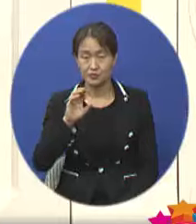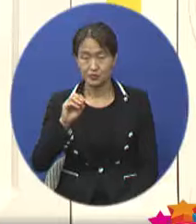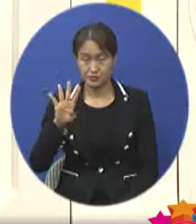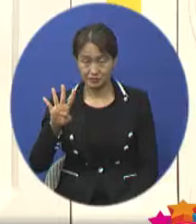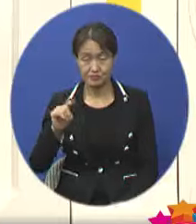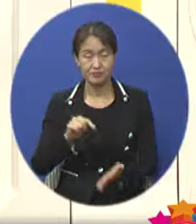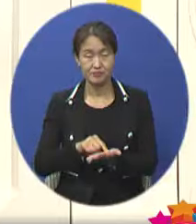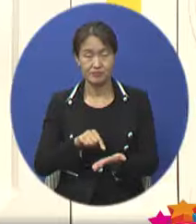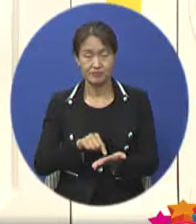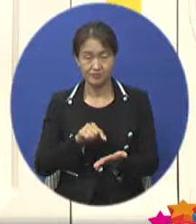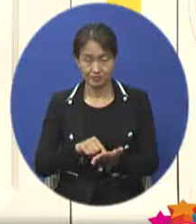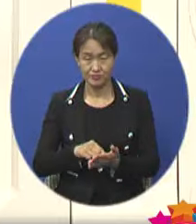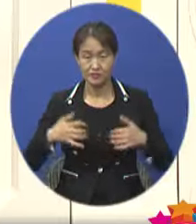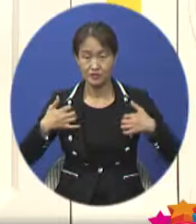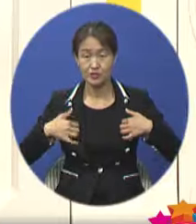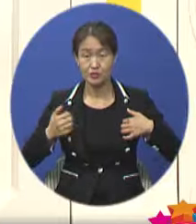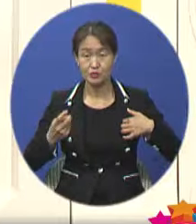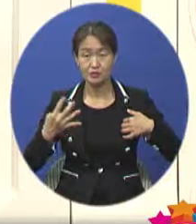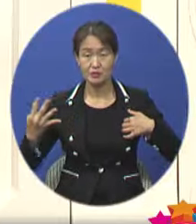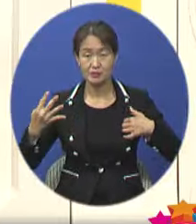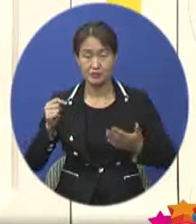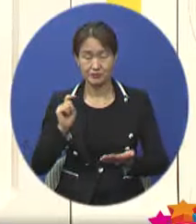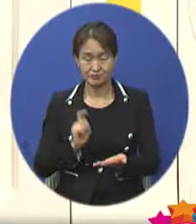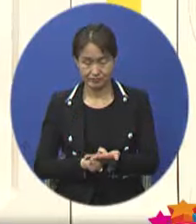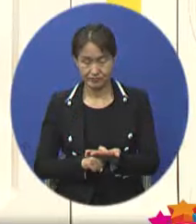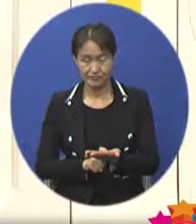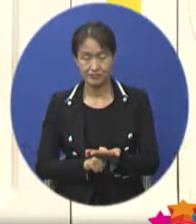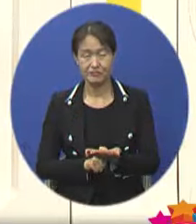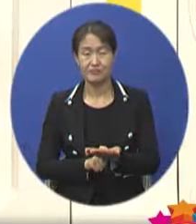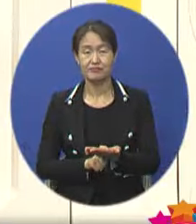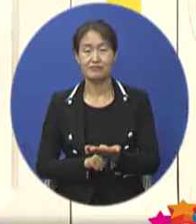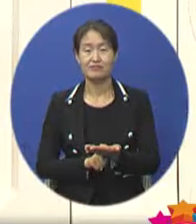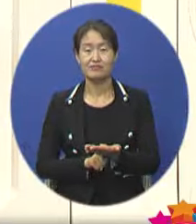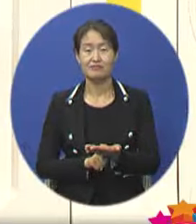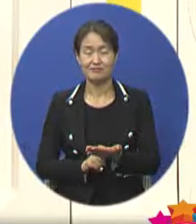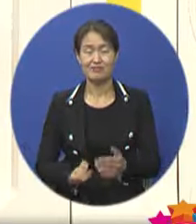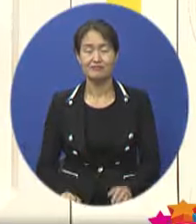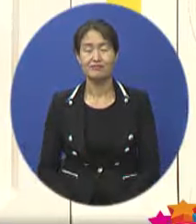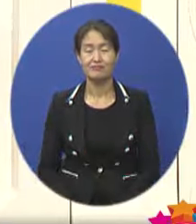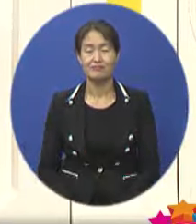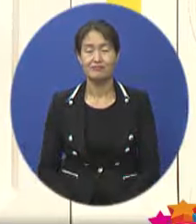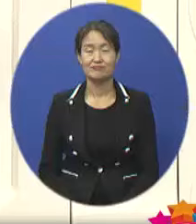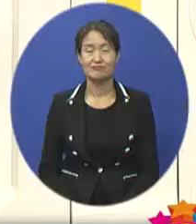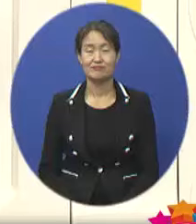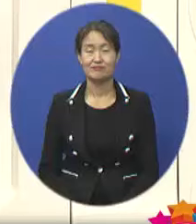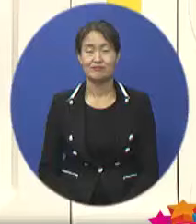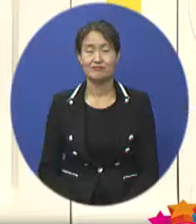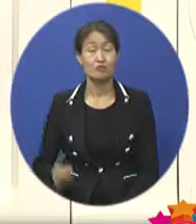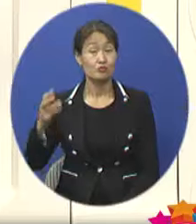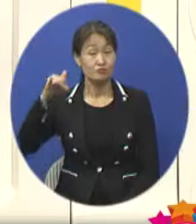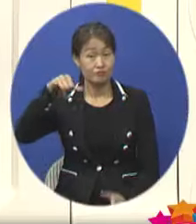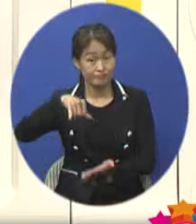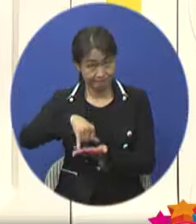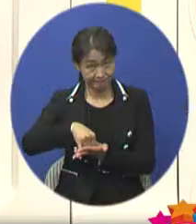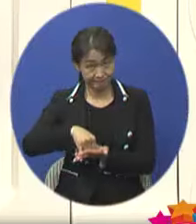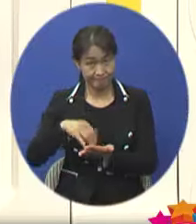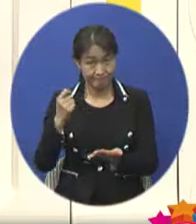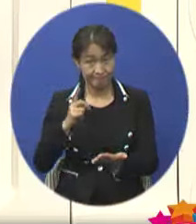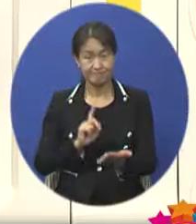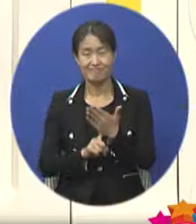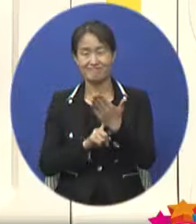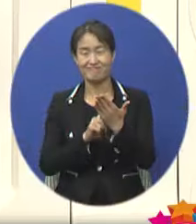060608-1004번 누르시고 퀴즈 참여는 몇 번? 4번. 네. 자, 4번 딱 누르시고 또 소화기를 딱 넣으시면 번호가